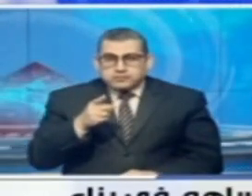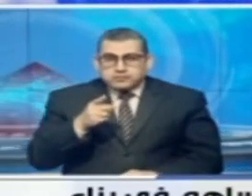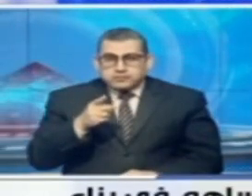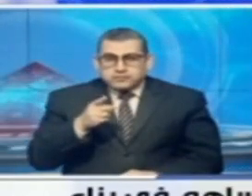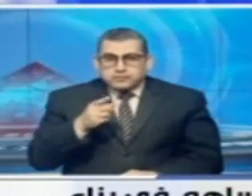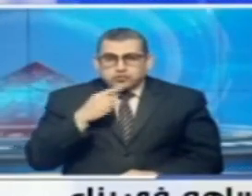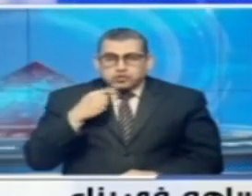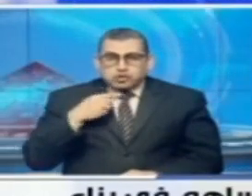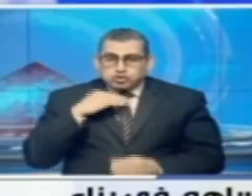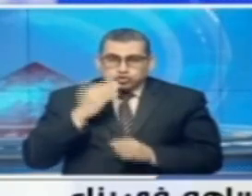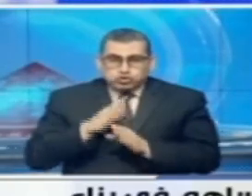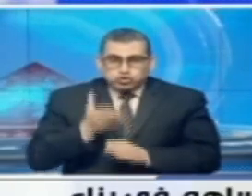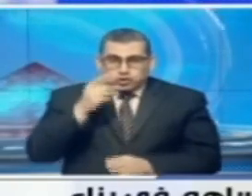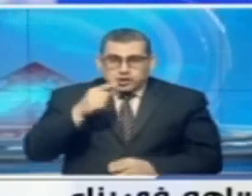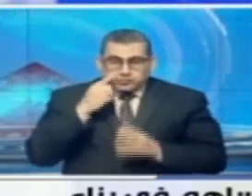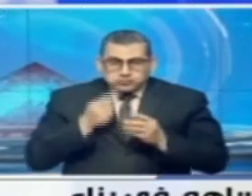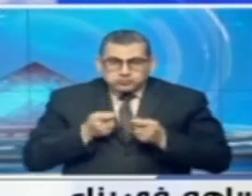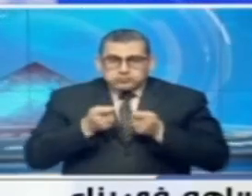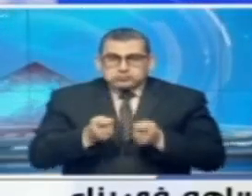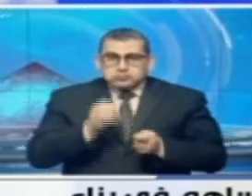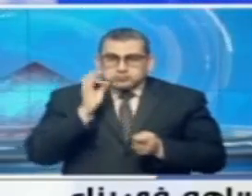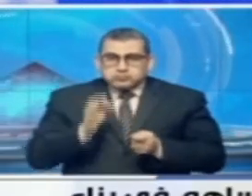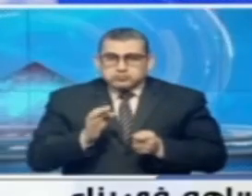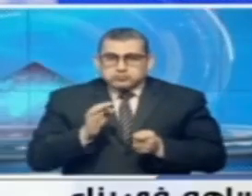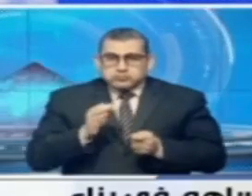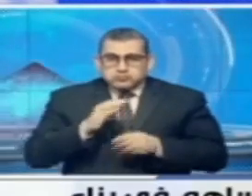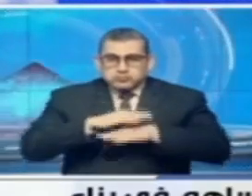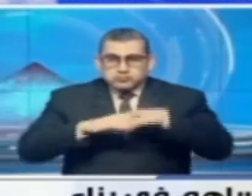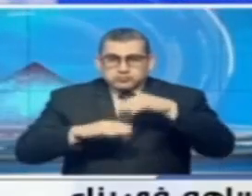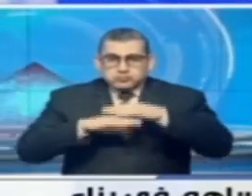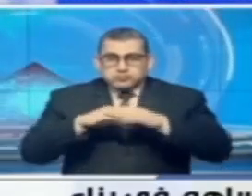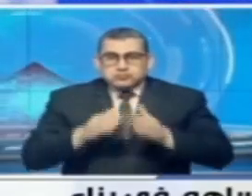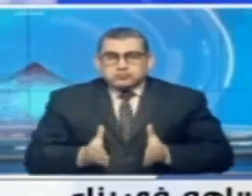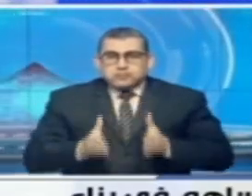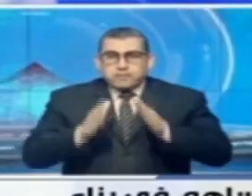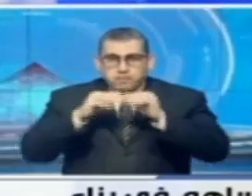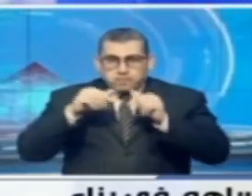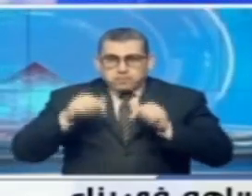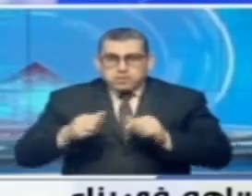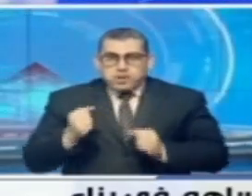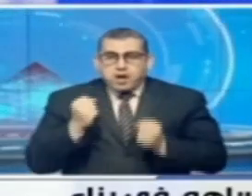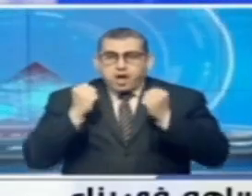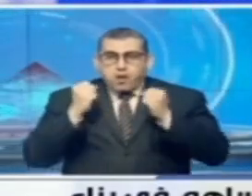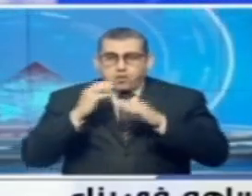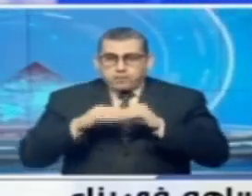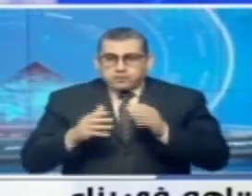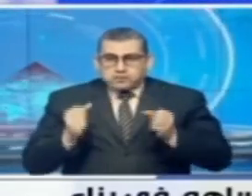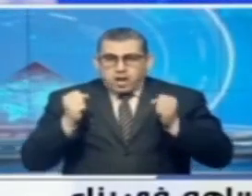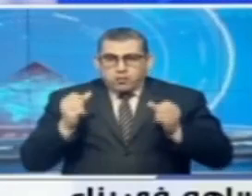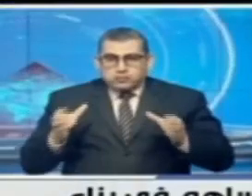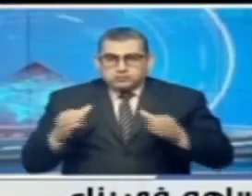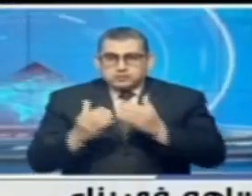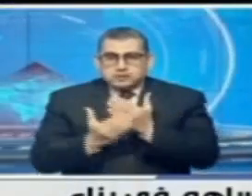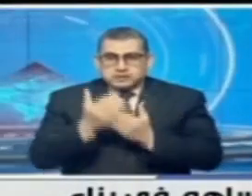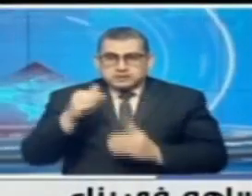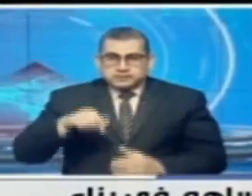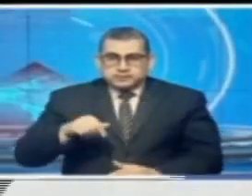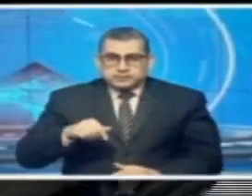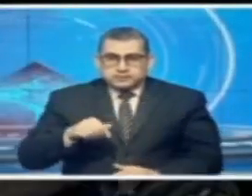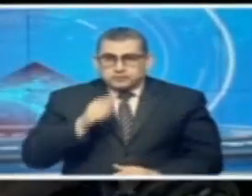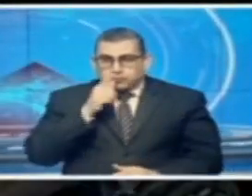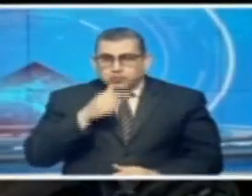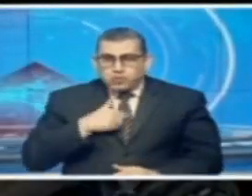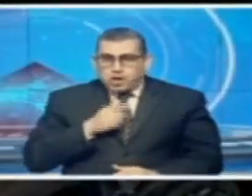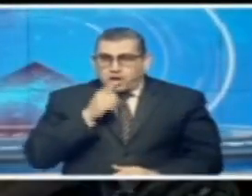هذه الشهاده وهذه التضحيه هو بناء مصر القويه الجديدة. هو ده اللي أنا